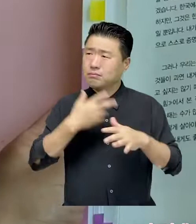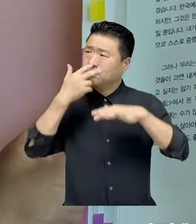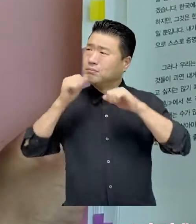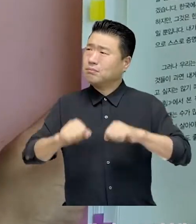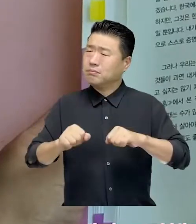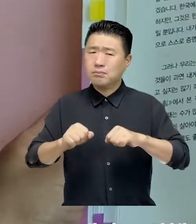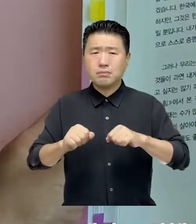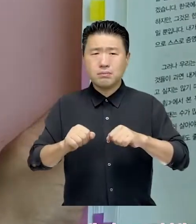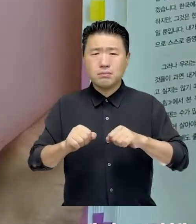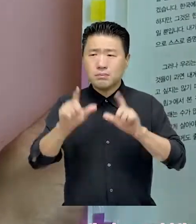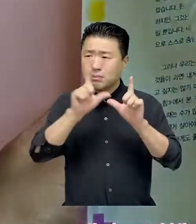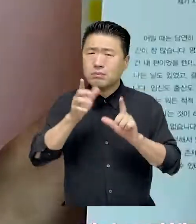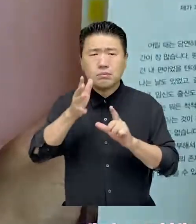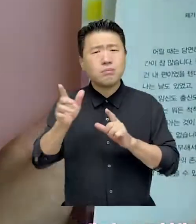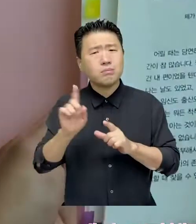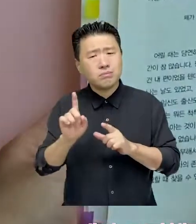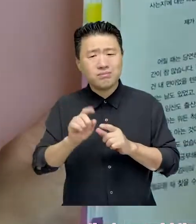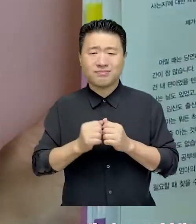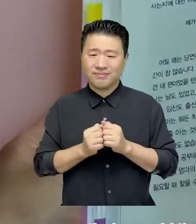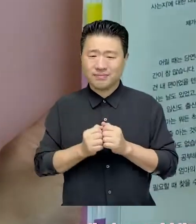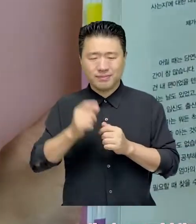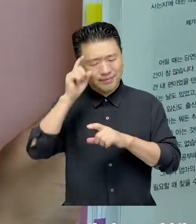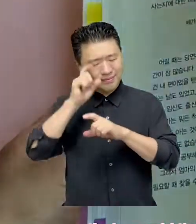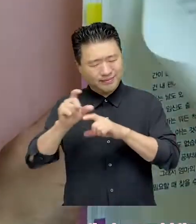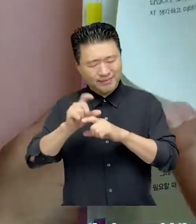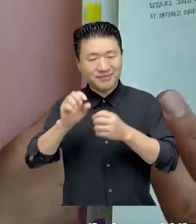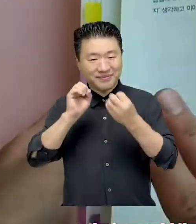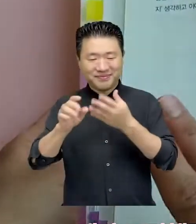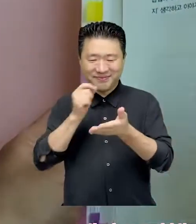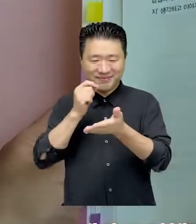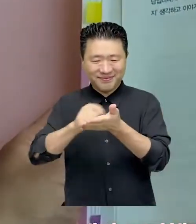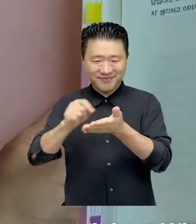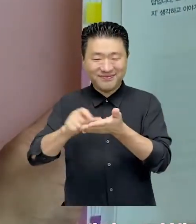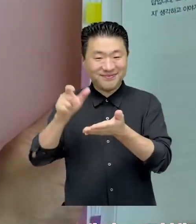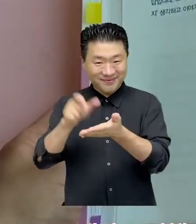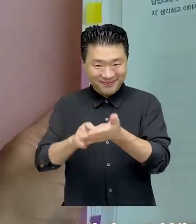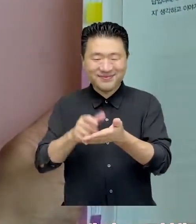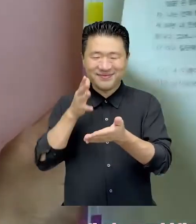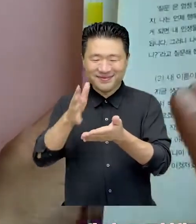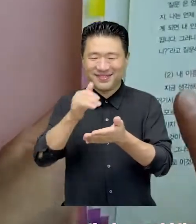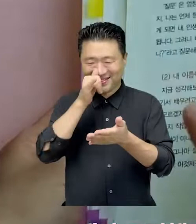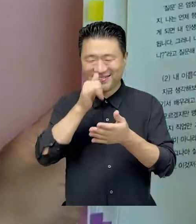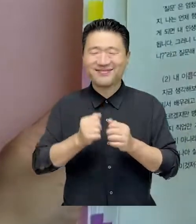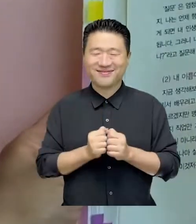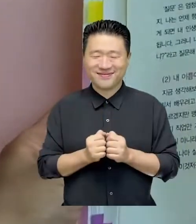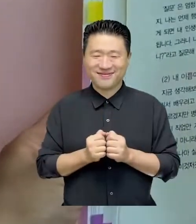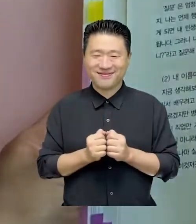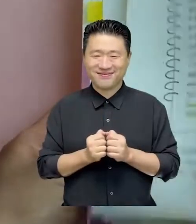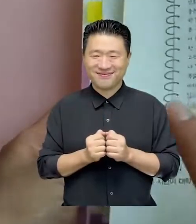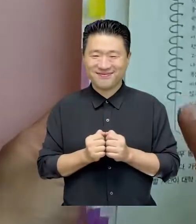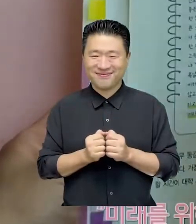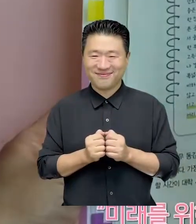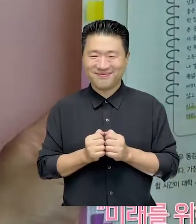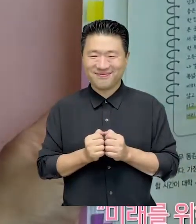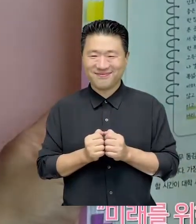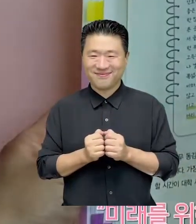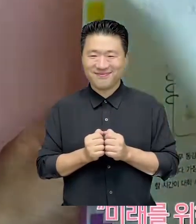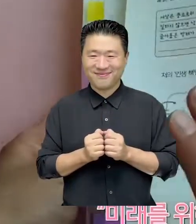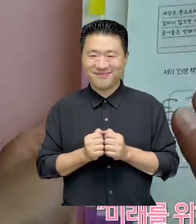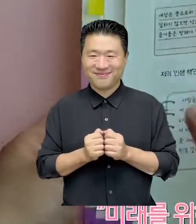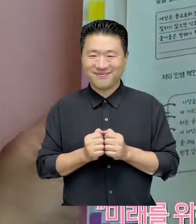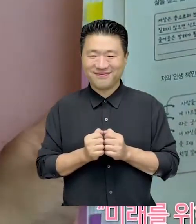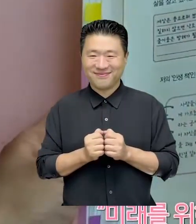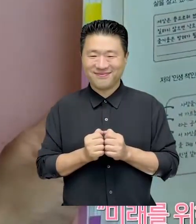나는 왜 사는 것이고 어떻게 살아야 할까? 제가 고민했던 것들, 저만의 답을 적어본 챕터이고요.